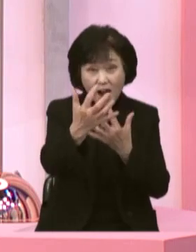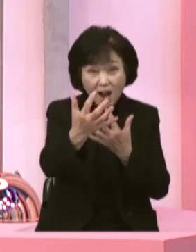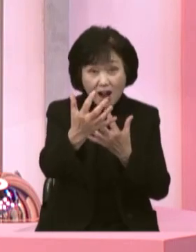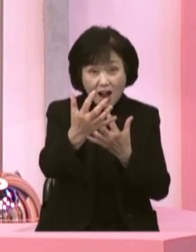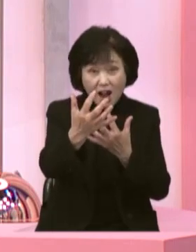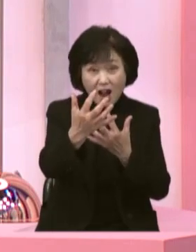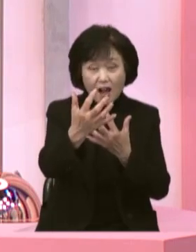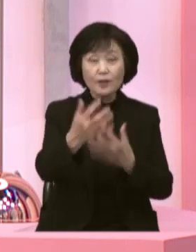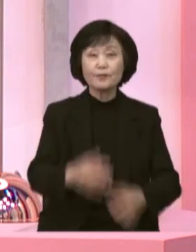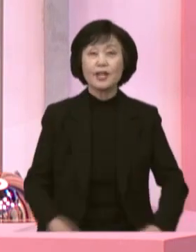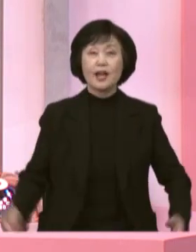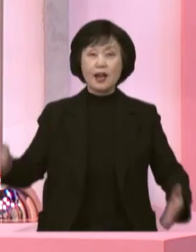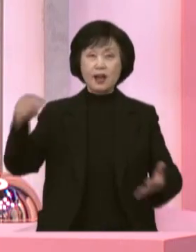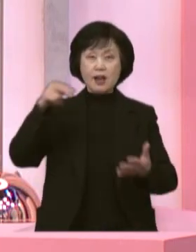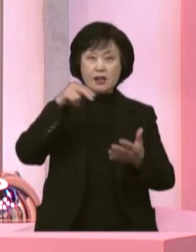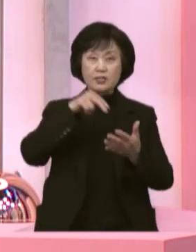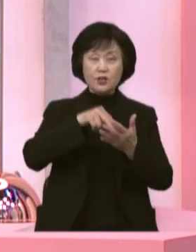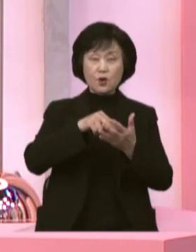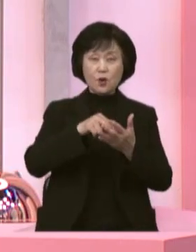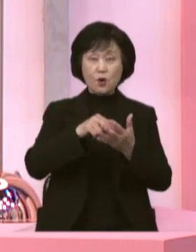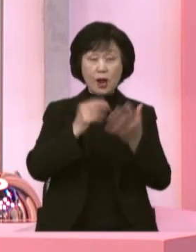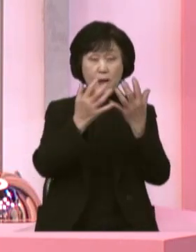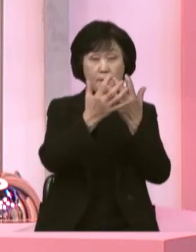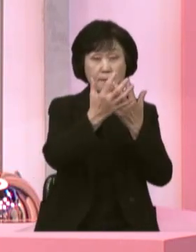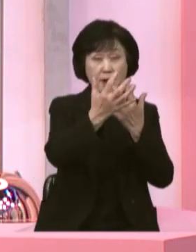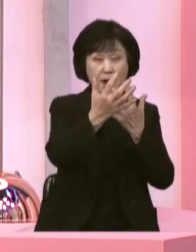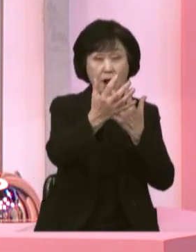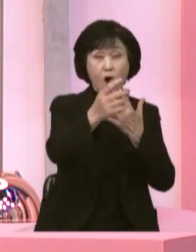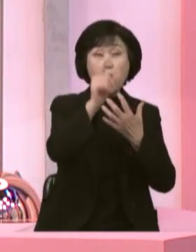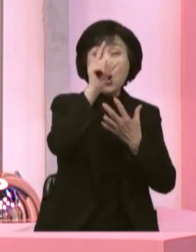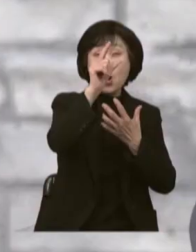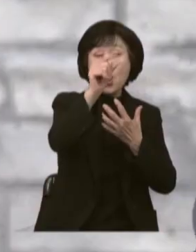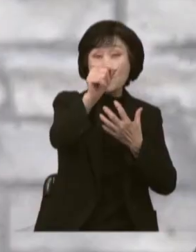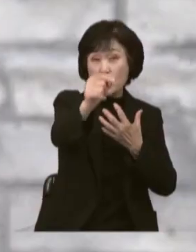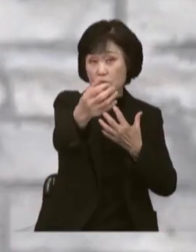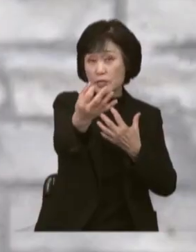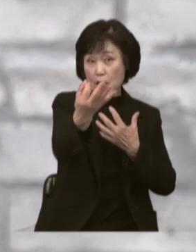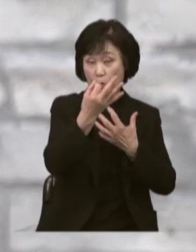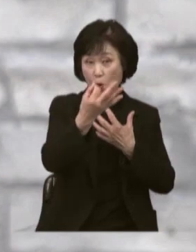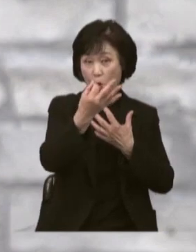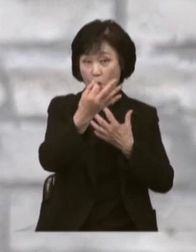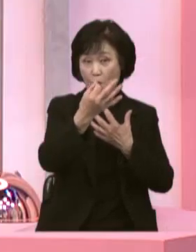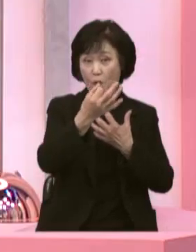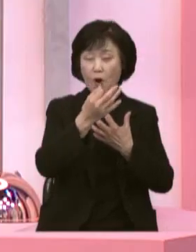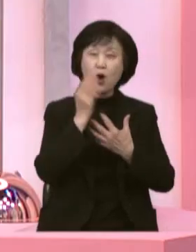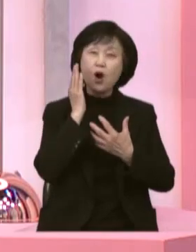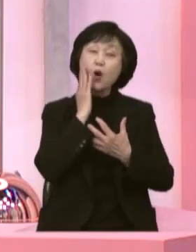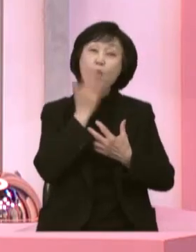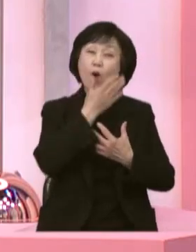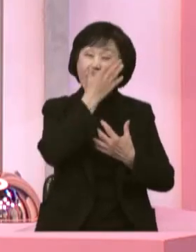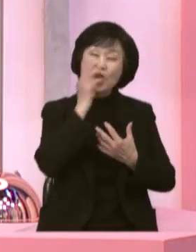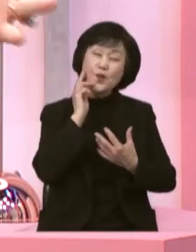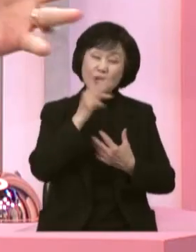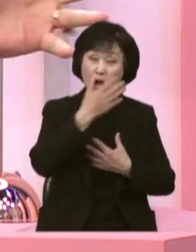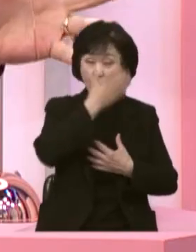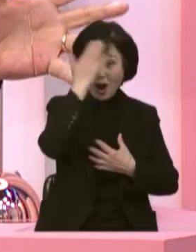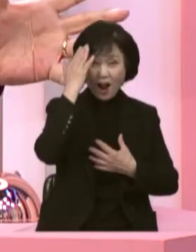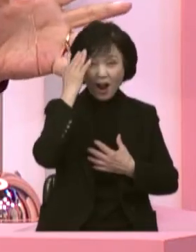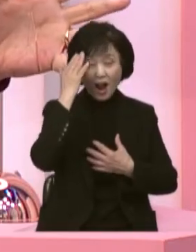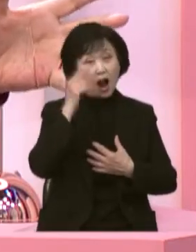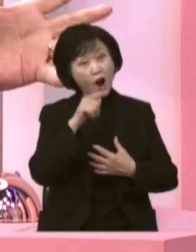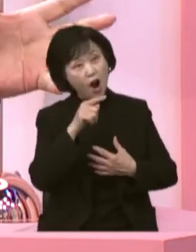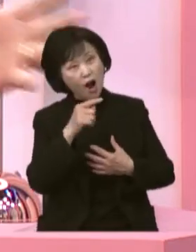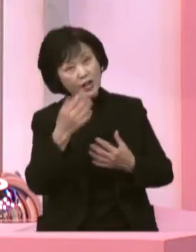윤정이야? 저게 문이야 윤정이야 남정님이야 그 정도로 예쁘게 보였다는 거지. 참 멀리서 그 MC를